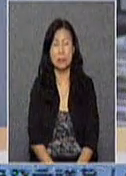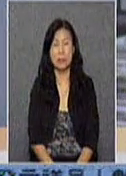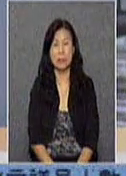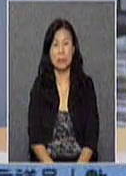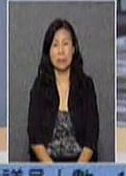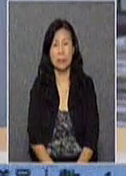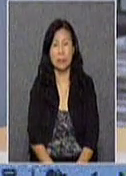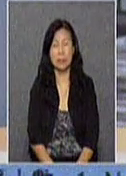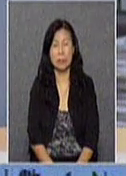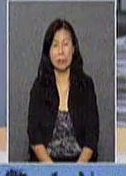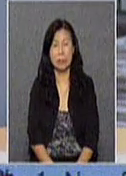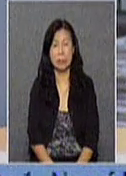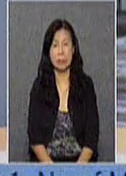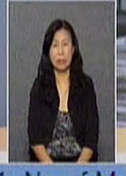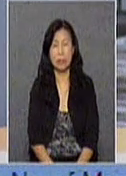當然，